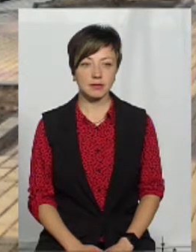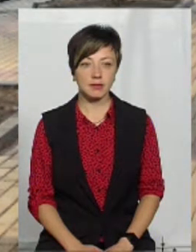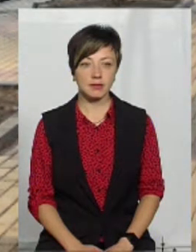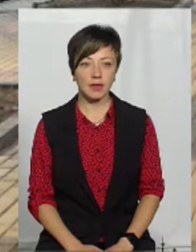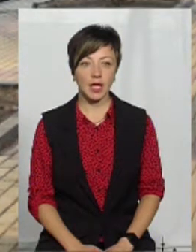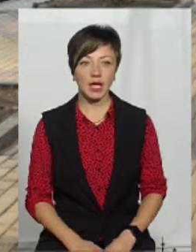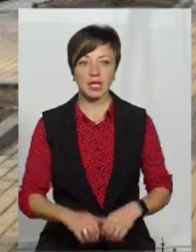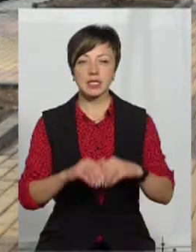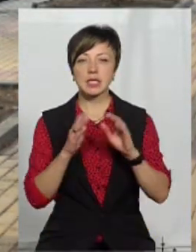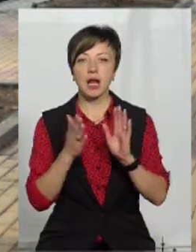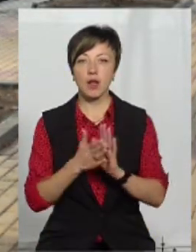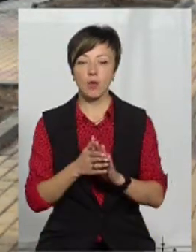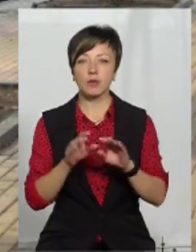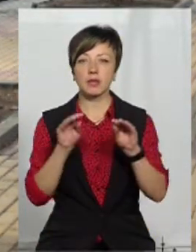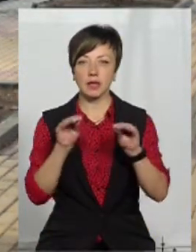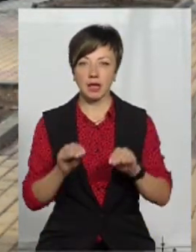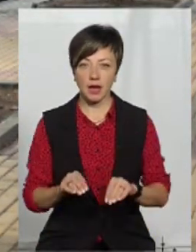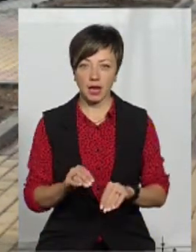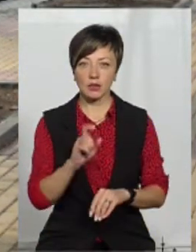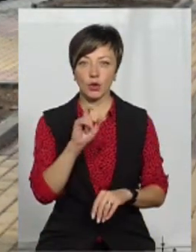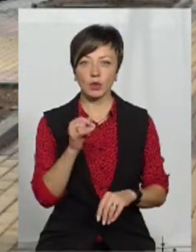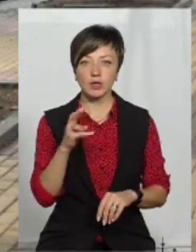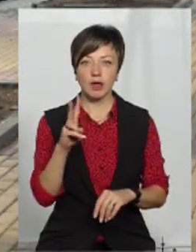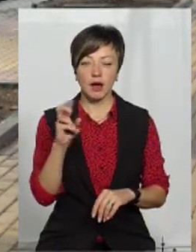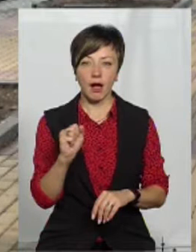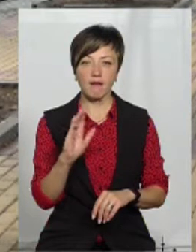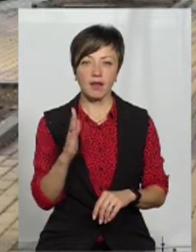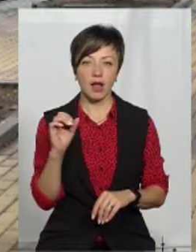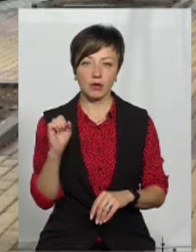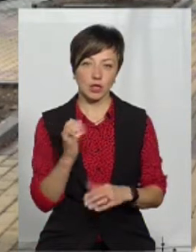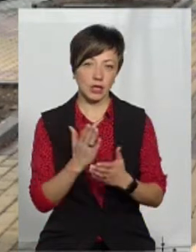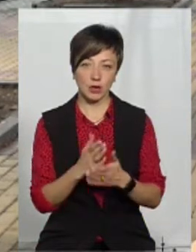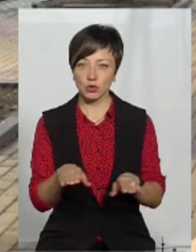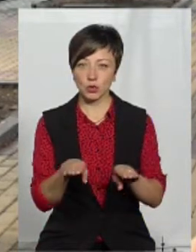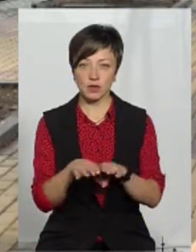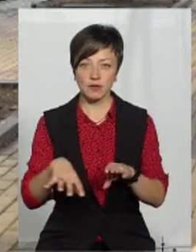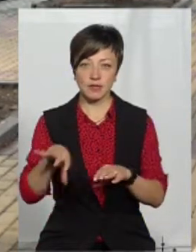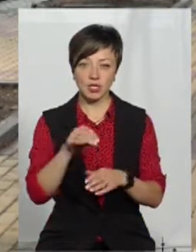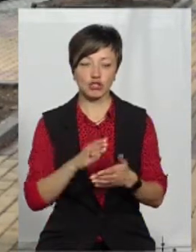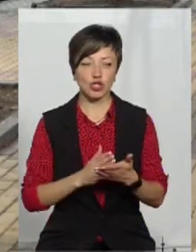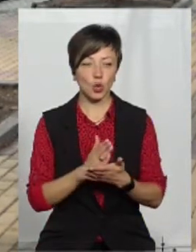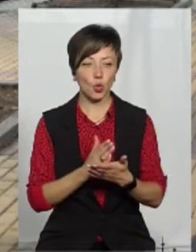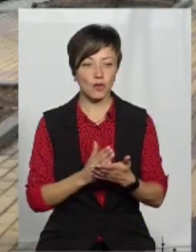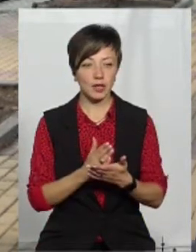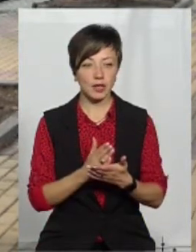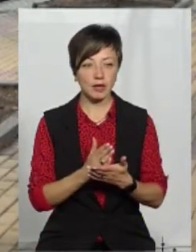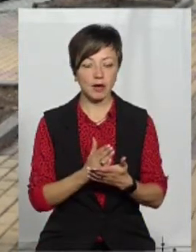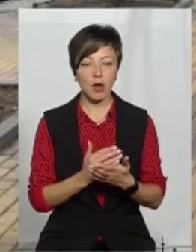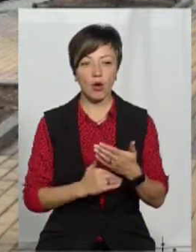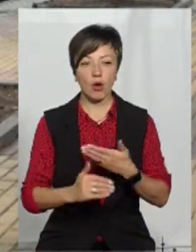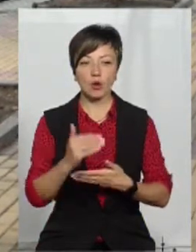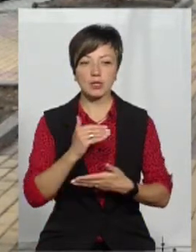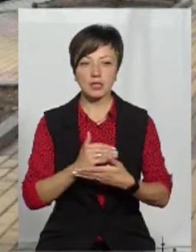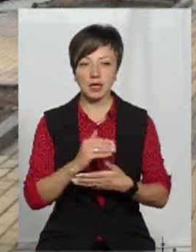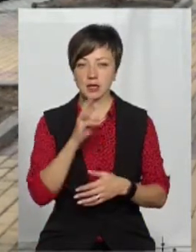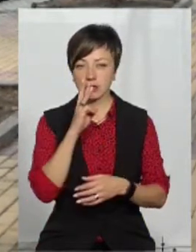Загалом декларація Худняка Віктора Анатолійовича є досить схожою, як і у всіх чиновників. Остання його